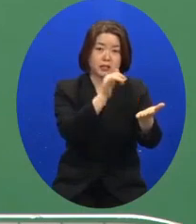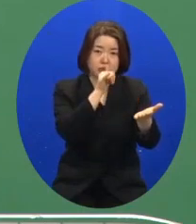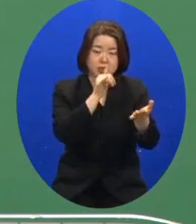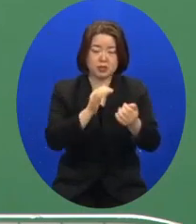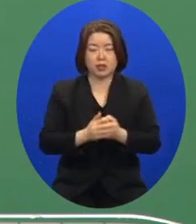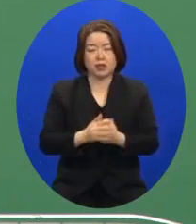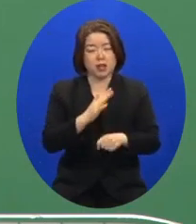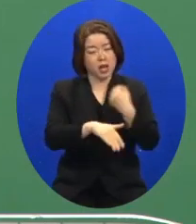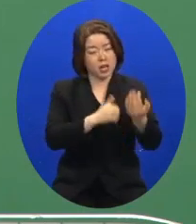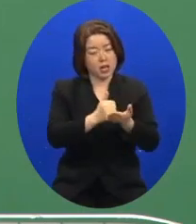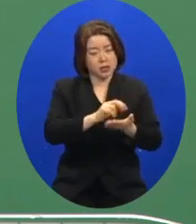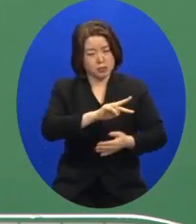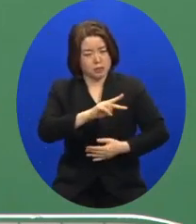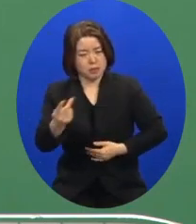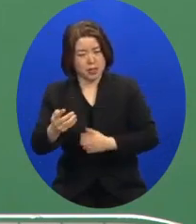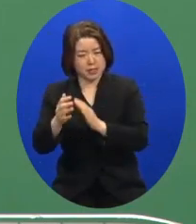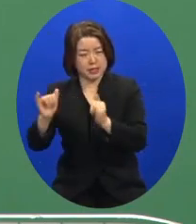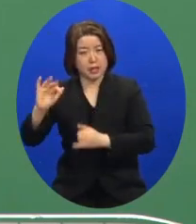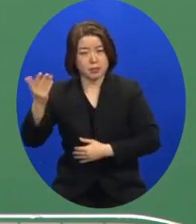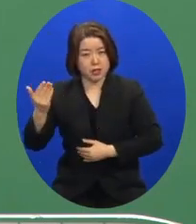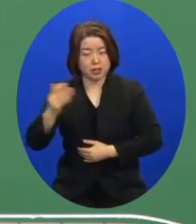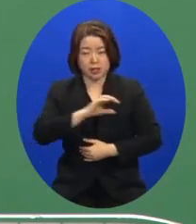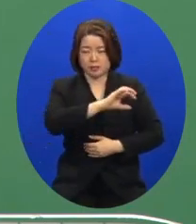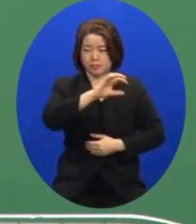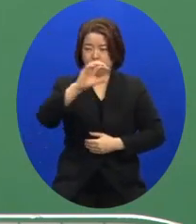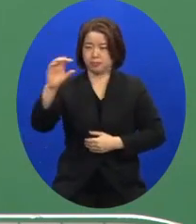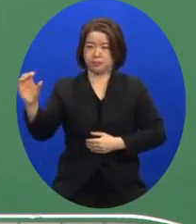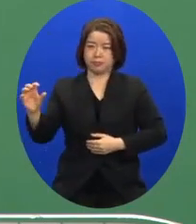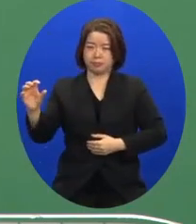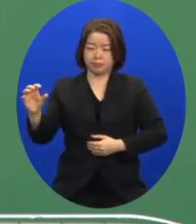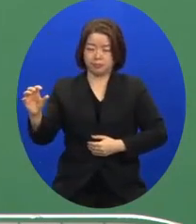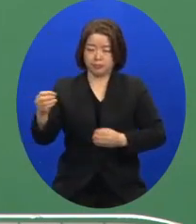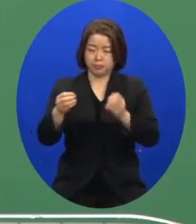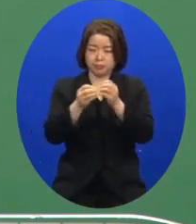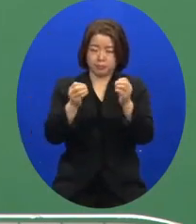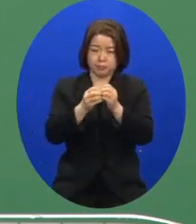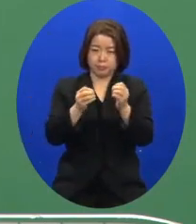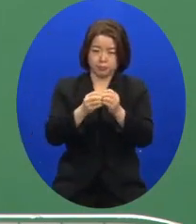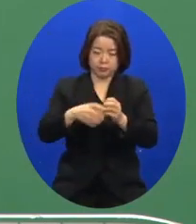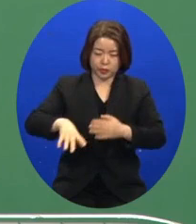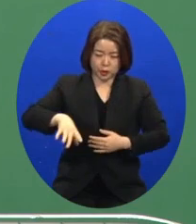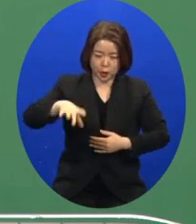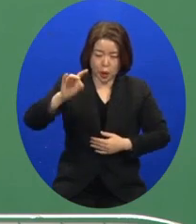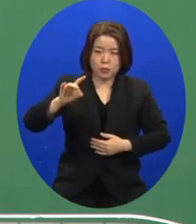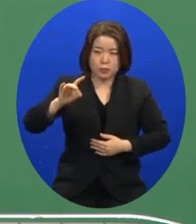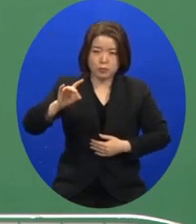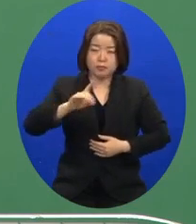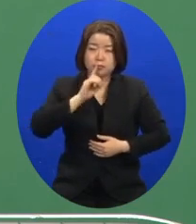하나님이 사람이 되셨다는 이 크리스마스 메시지의 최초의 언급이 빌립보서에 나옵니다.